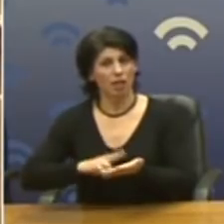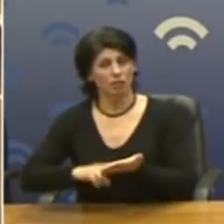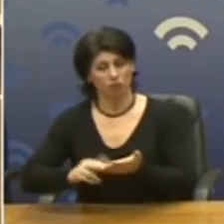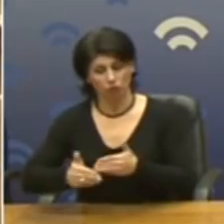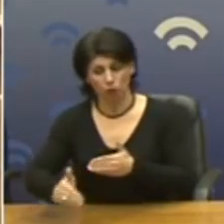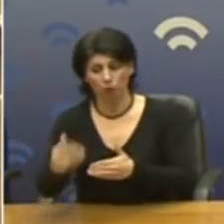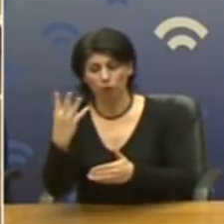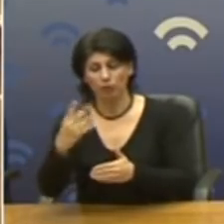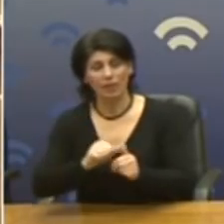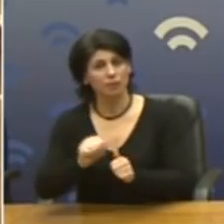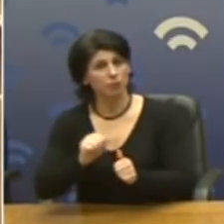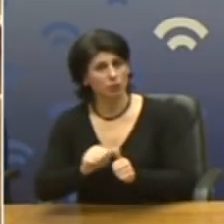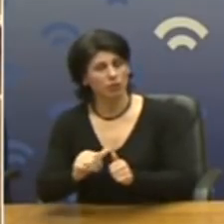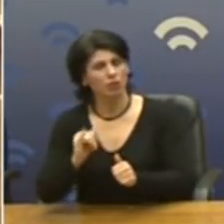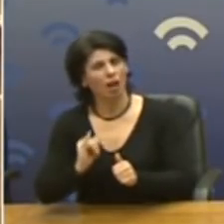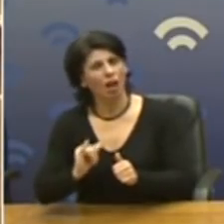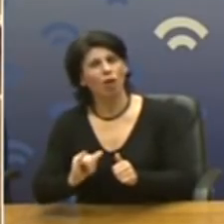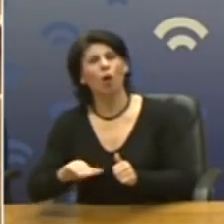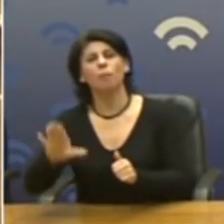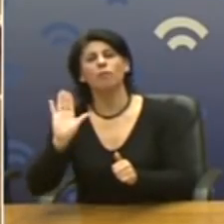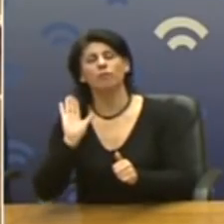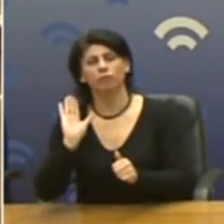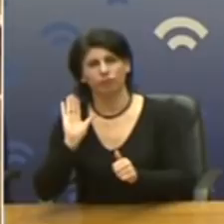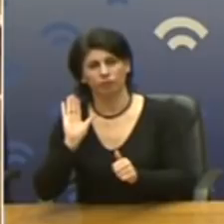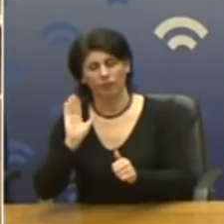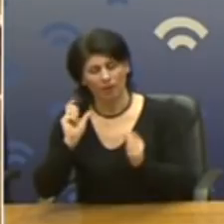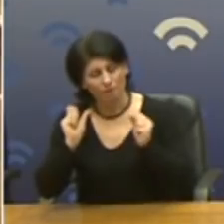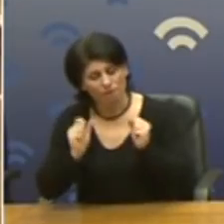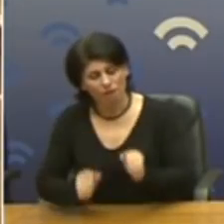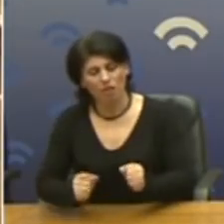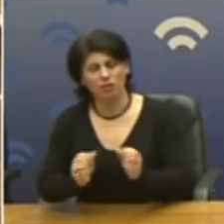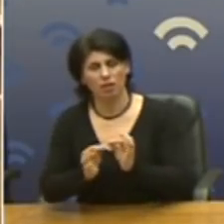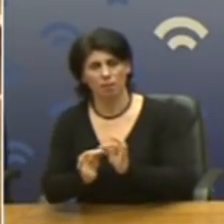τετράμινο. Εξακολουθείτε να μην παίρνετε στοιχειώδη μέτρα